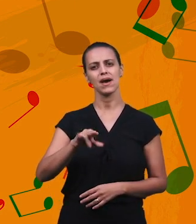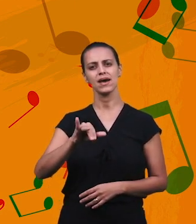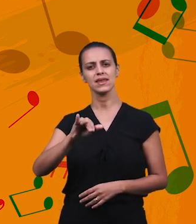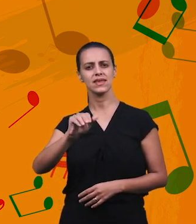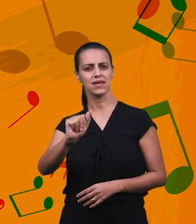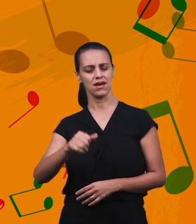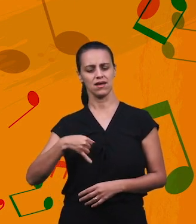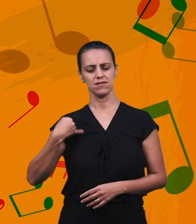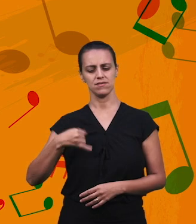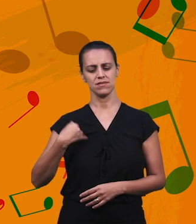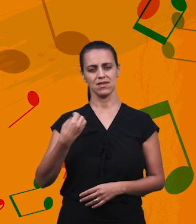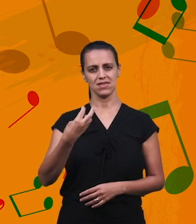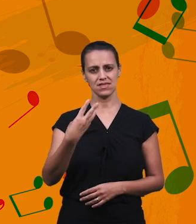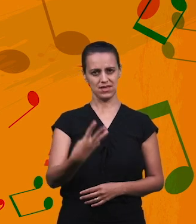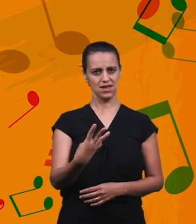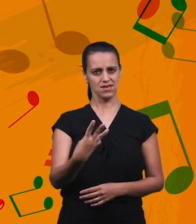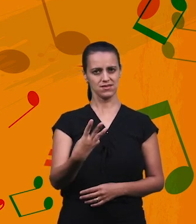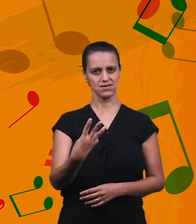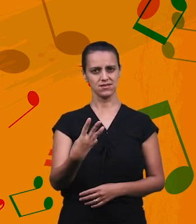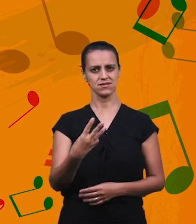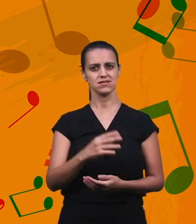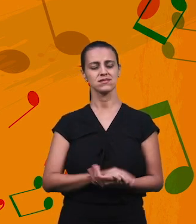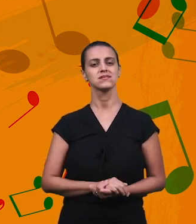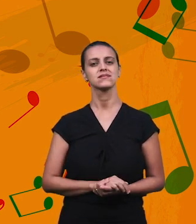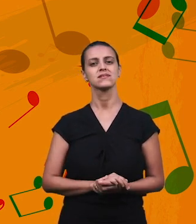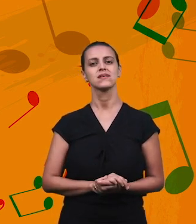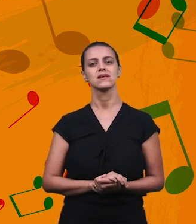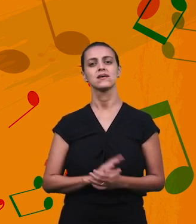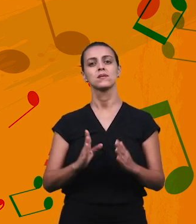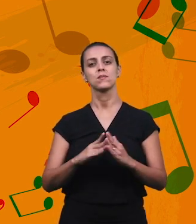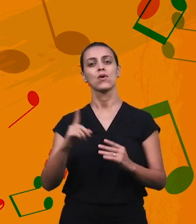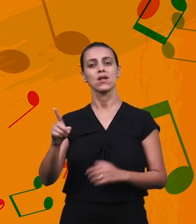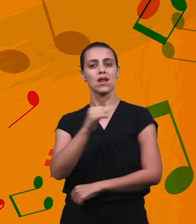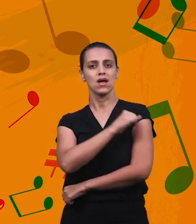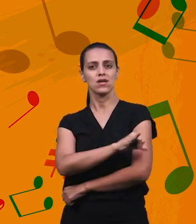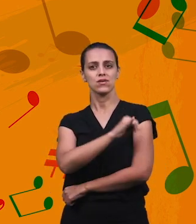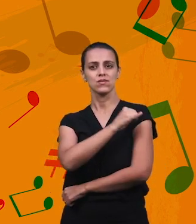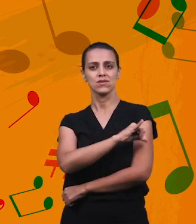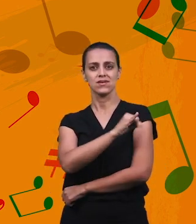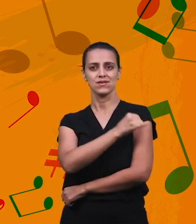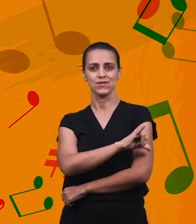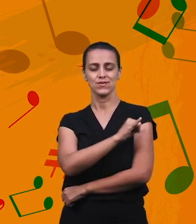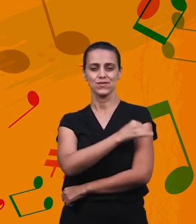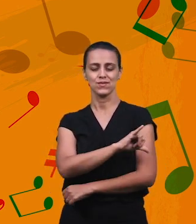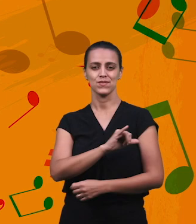Maria Victoria a 3 ans, do campus do Goitacazes, do Rio de Janeiro.